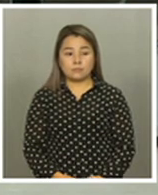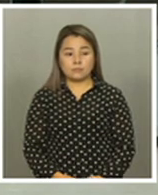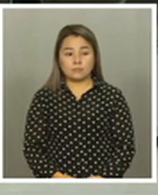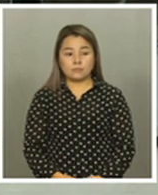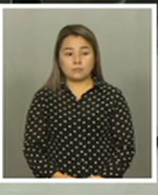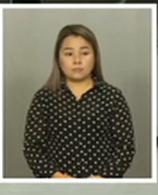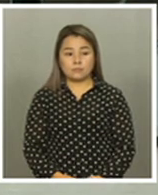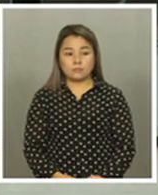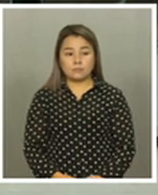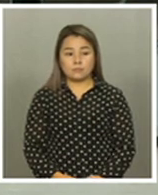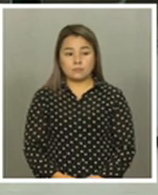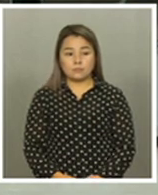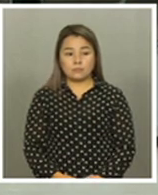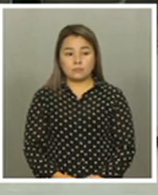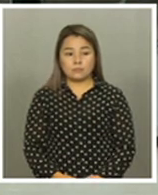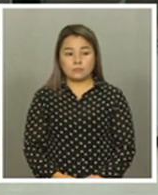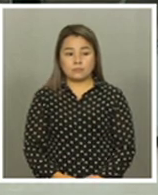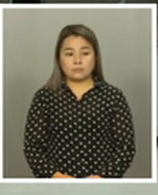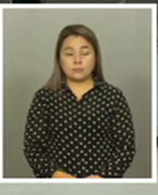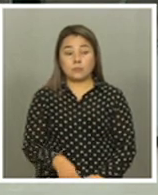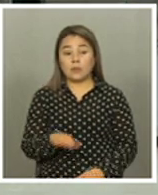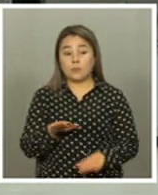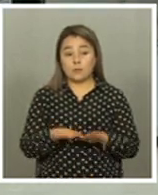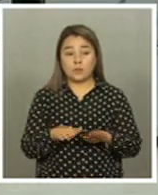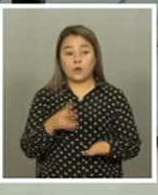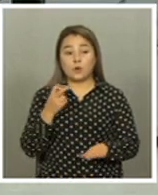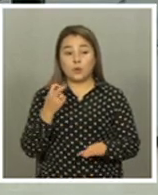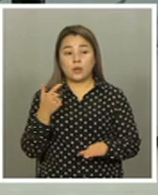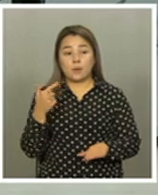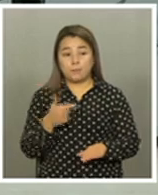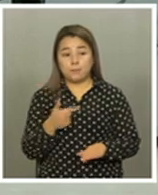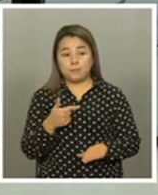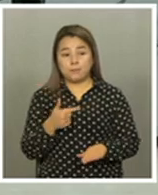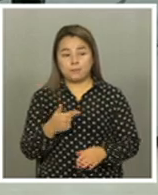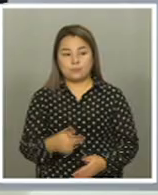орналастырайық. Не? Гыртасының массасы 200 грамм.